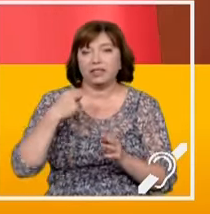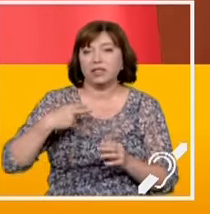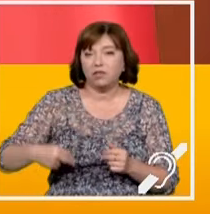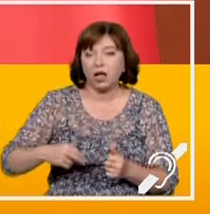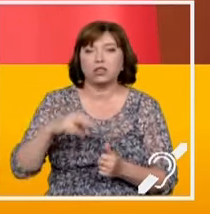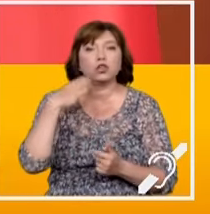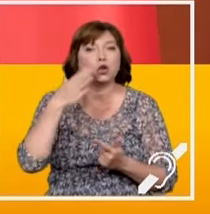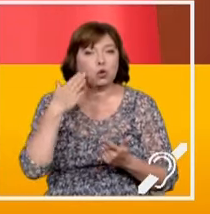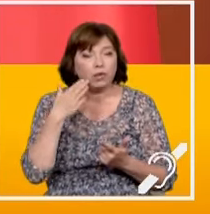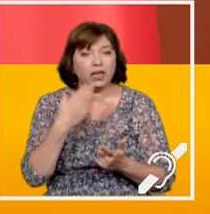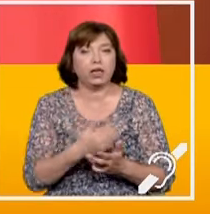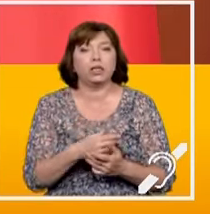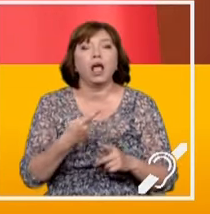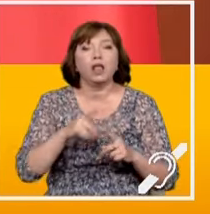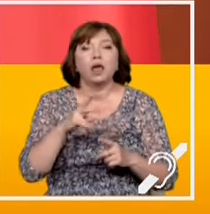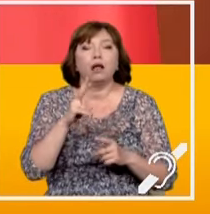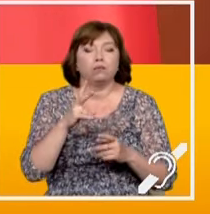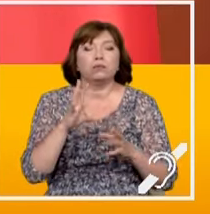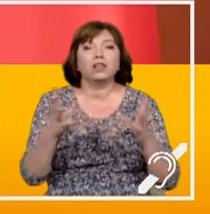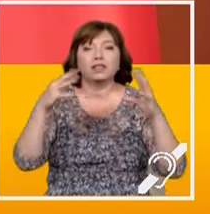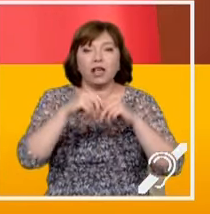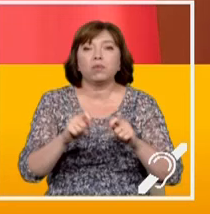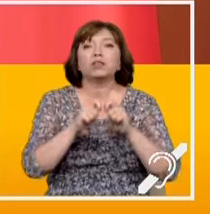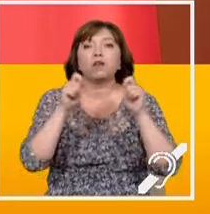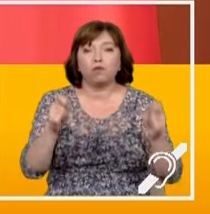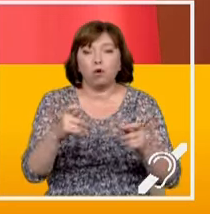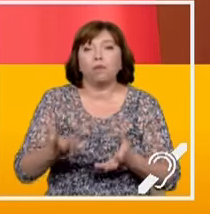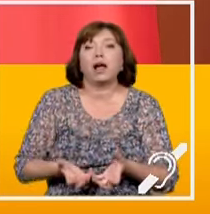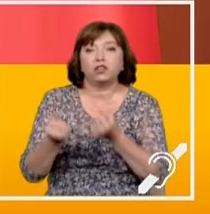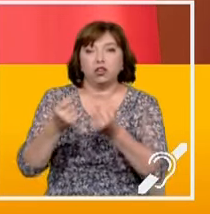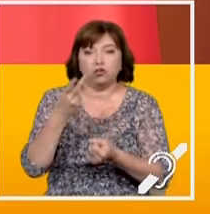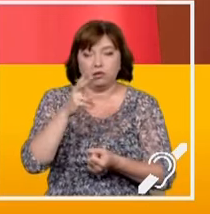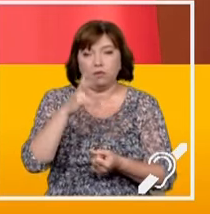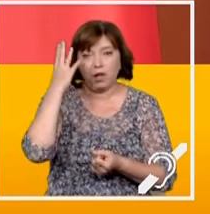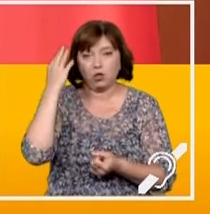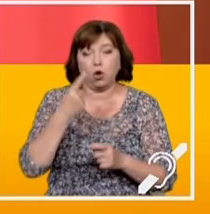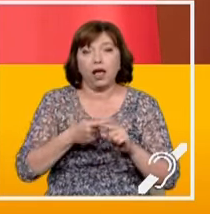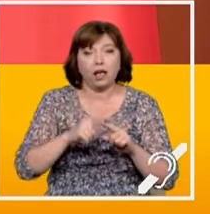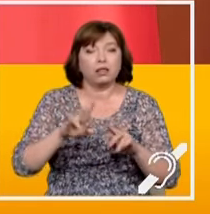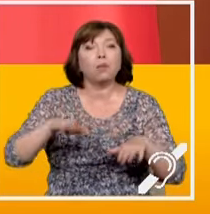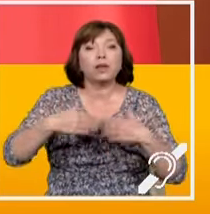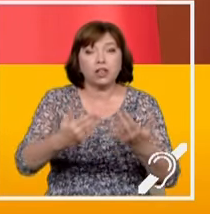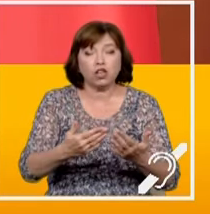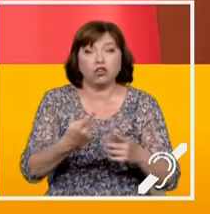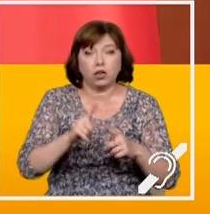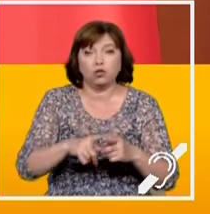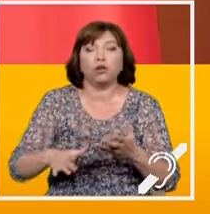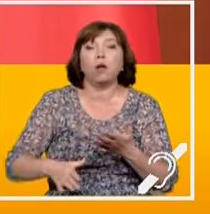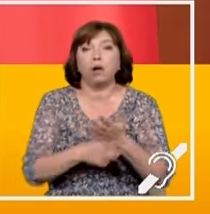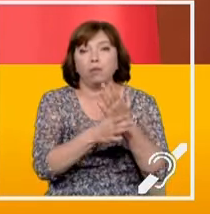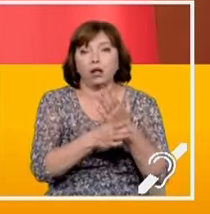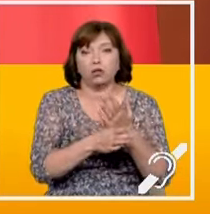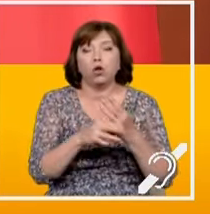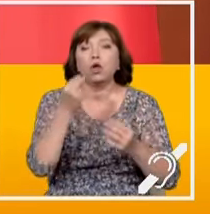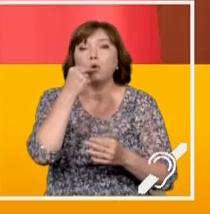și România, este cofondatoarea platformei de sprijin pentru Moldova, o inițiativă care a contribuit semnificativ